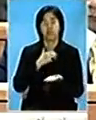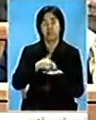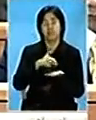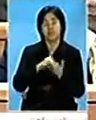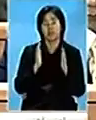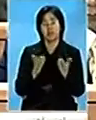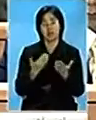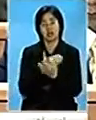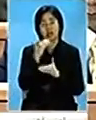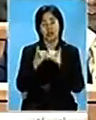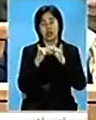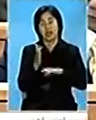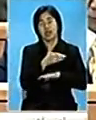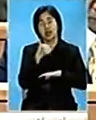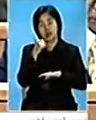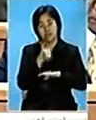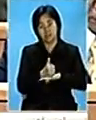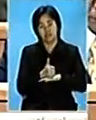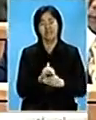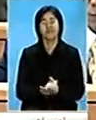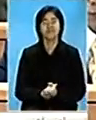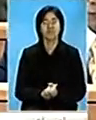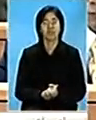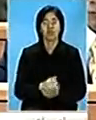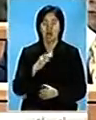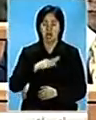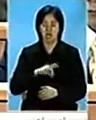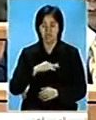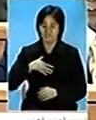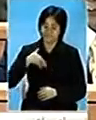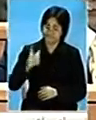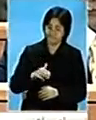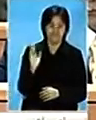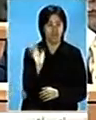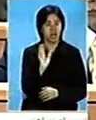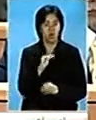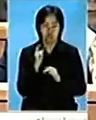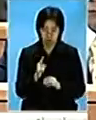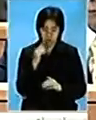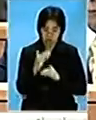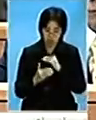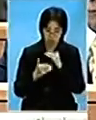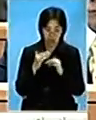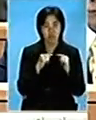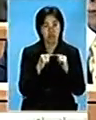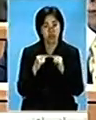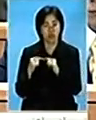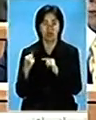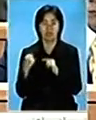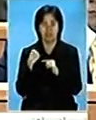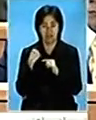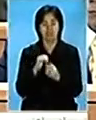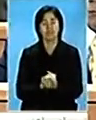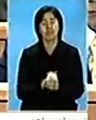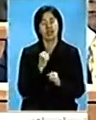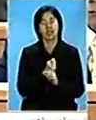ของสภาพัฒนาทางการเมืองครับว่าท่านต้องไม่ท้อถอยและต้องเดินหน้าต่อไปอย่างเข้มแข็งให้เป็นไ